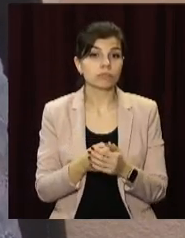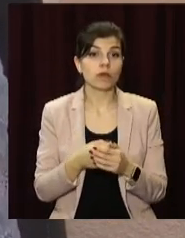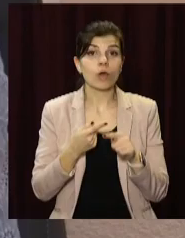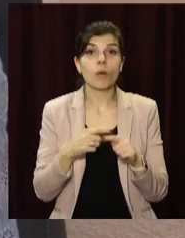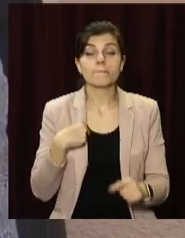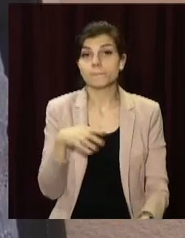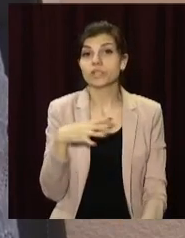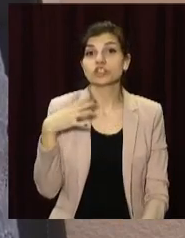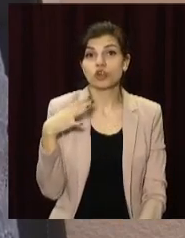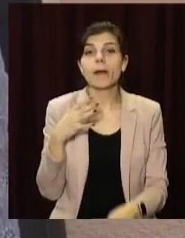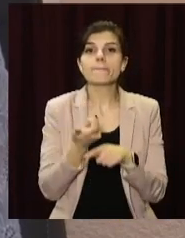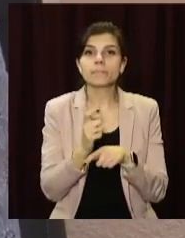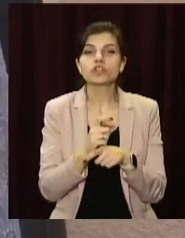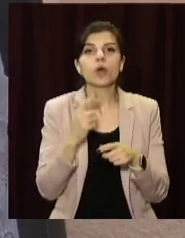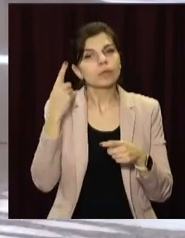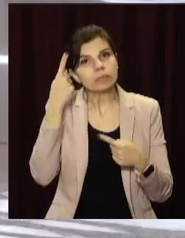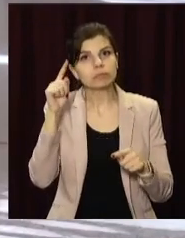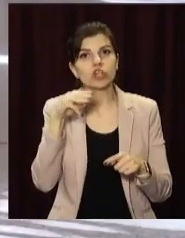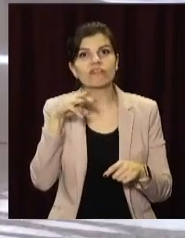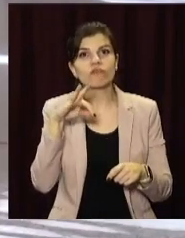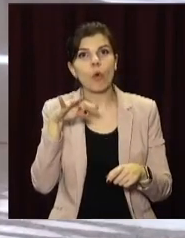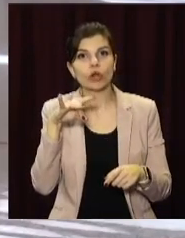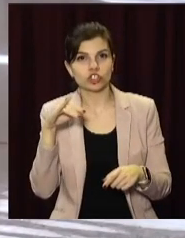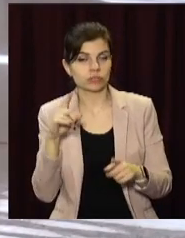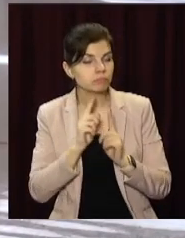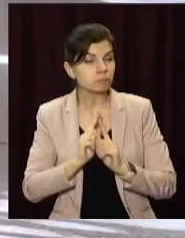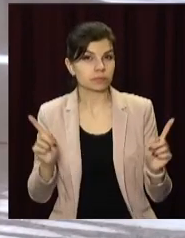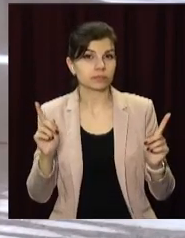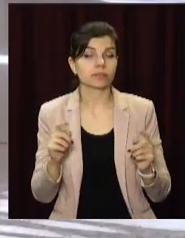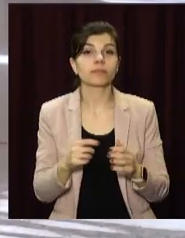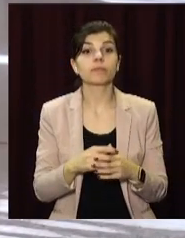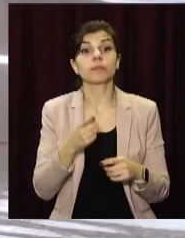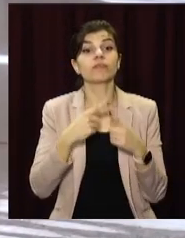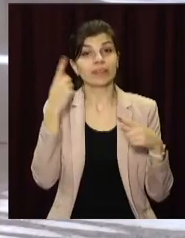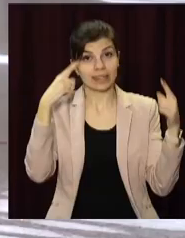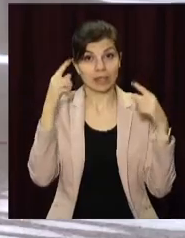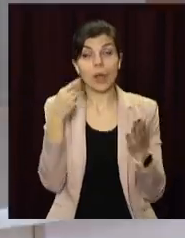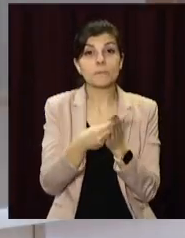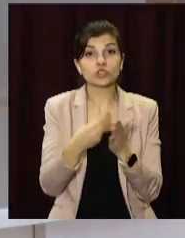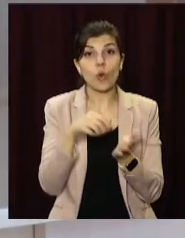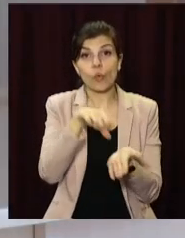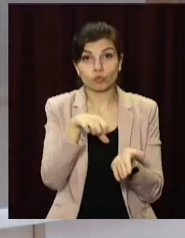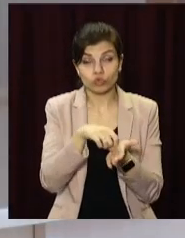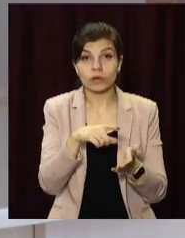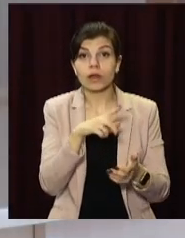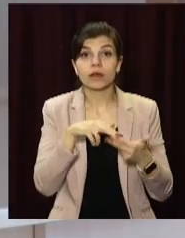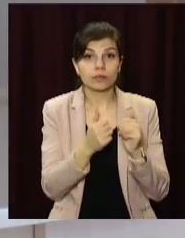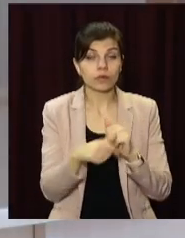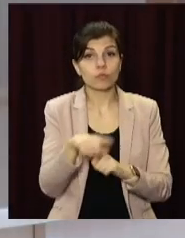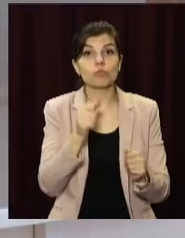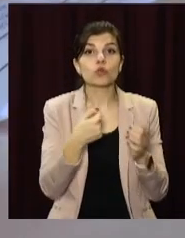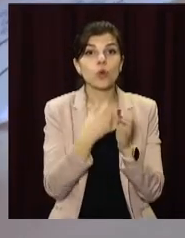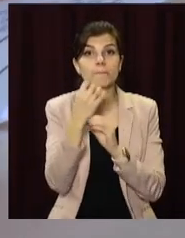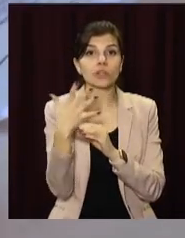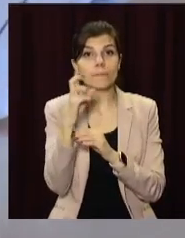ми чекаємо більш творчих проєктів. Цьогоріч запропонувати свій проєкт на конкурс «Бюджет участі» кам'янчани можуть з